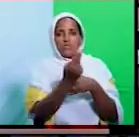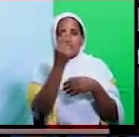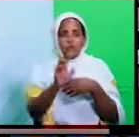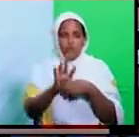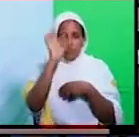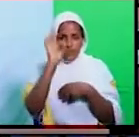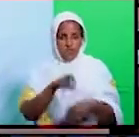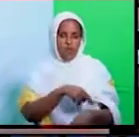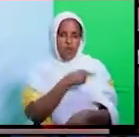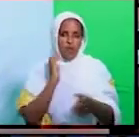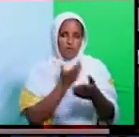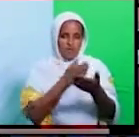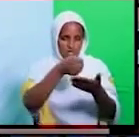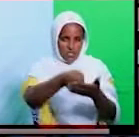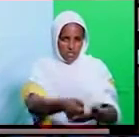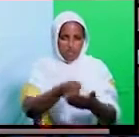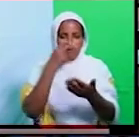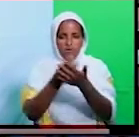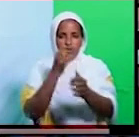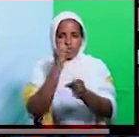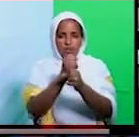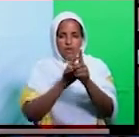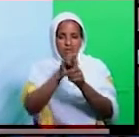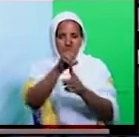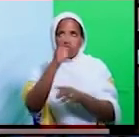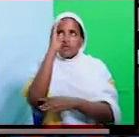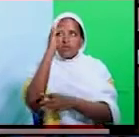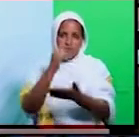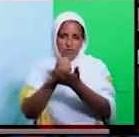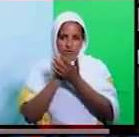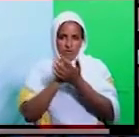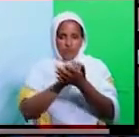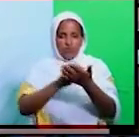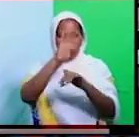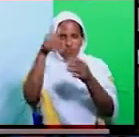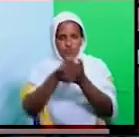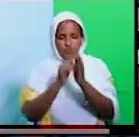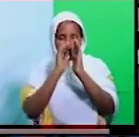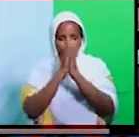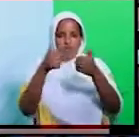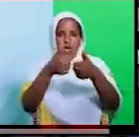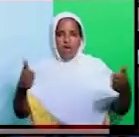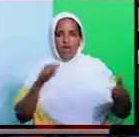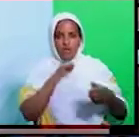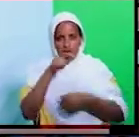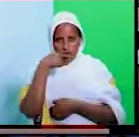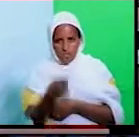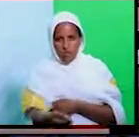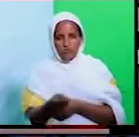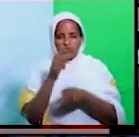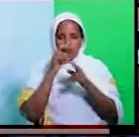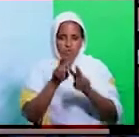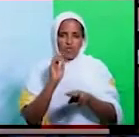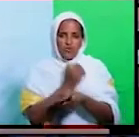እግዚአብሔር ያዕቆብን ስሜን ለምን ትጠይቃለህ ካለ በኋላ ግን ባረከው። የሚጠቅመን መባረኩ ነው። የሚጠቅመን የመጽሐፍ ቅዱስን ቃል